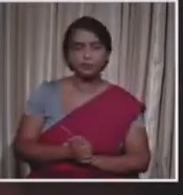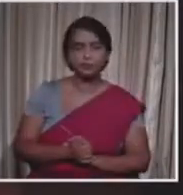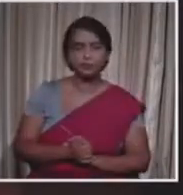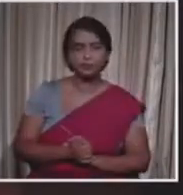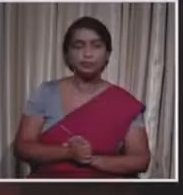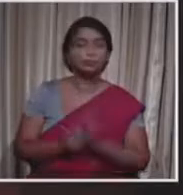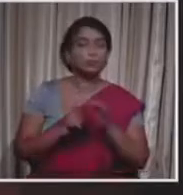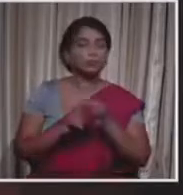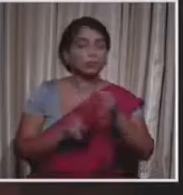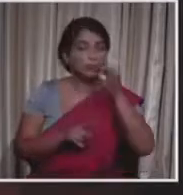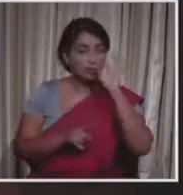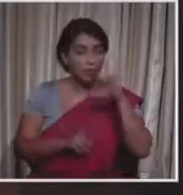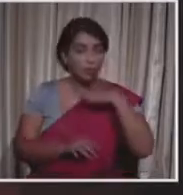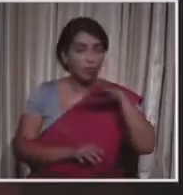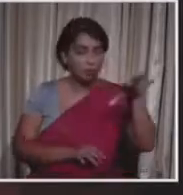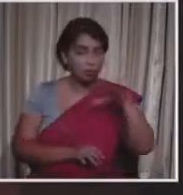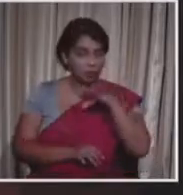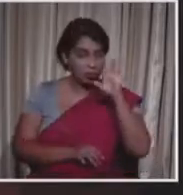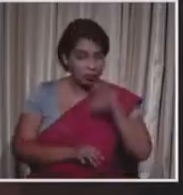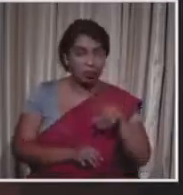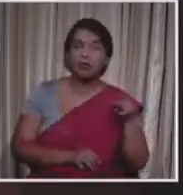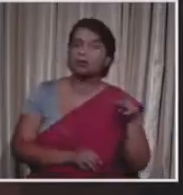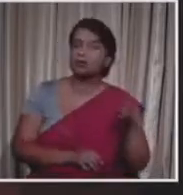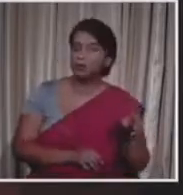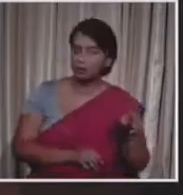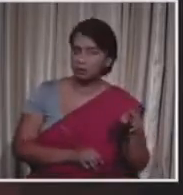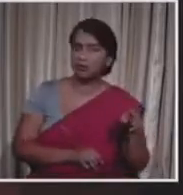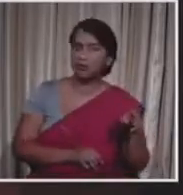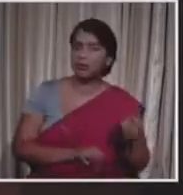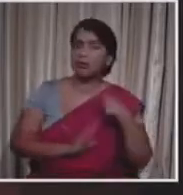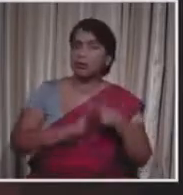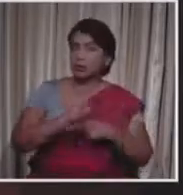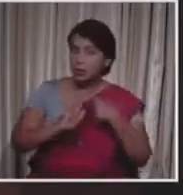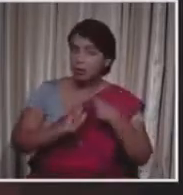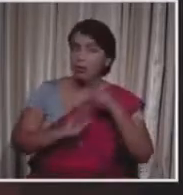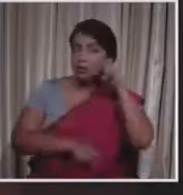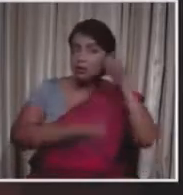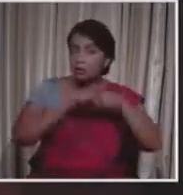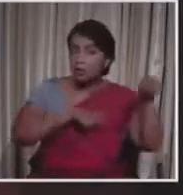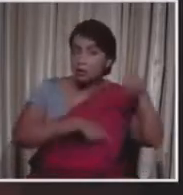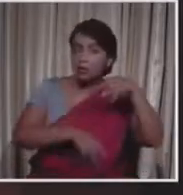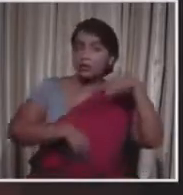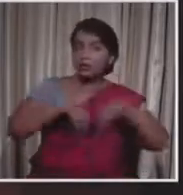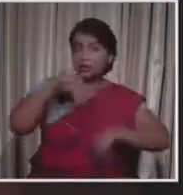හැබැයි ජනාධිපතිවරු තෝරගන්නේ මේ රටේ ජනතාවගේ ඡන්දය.